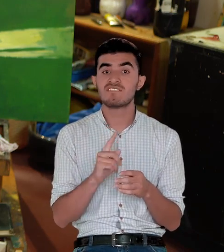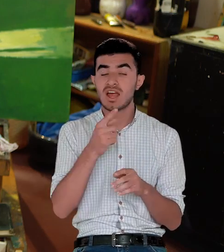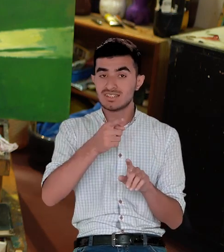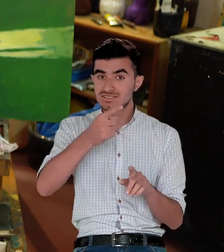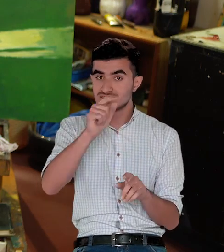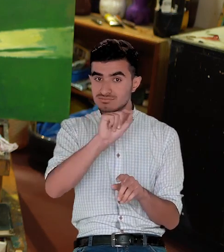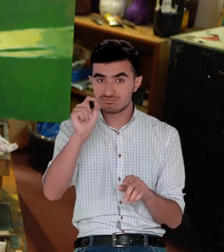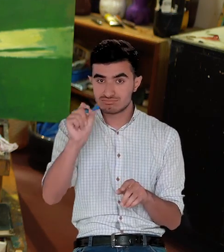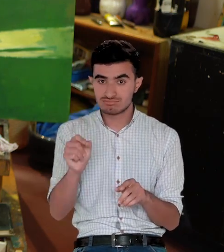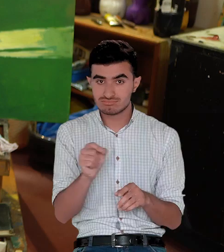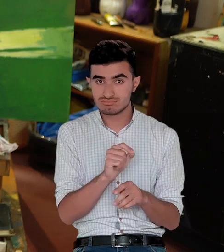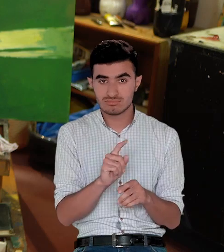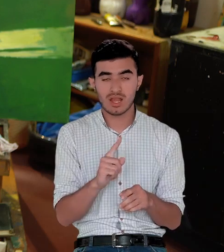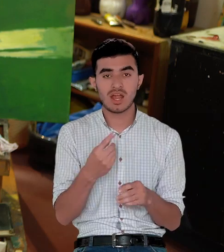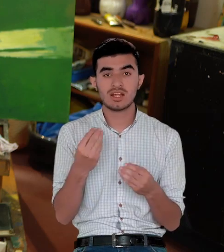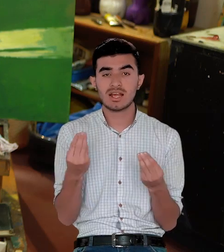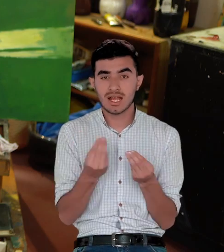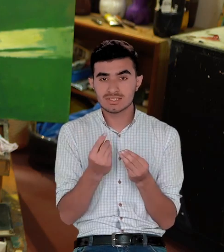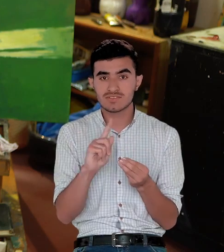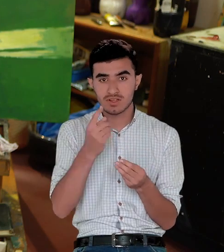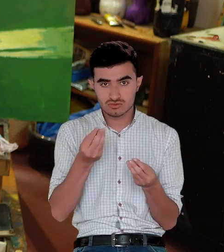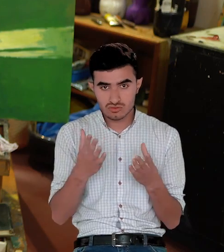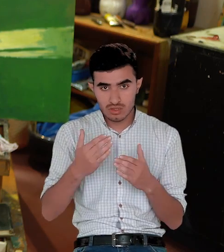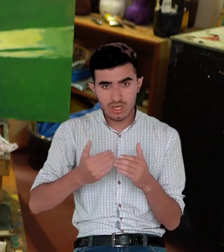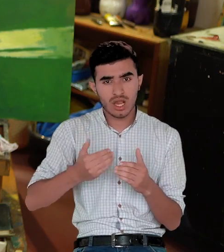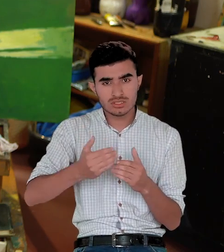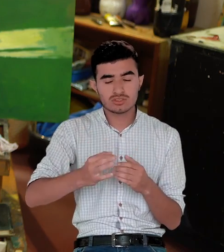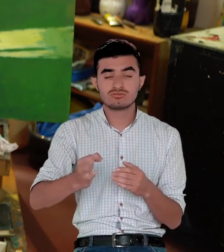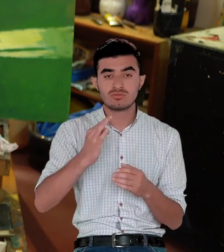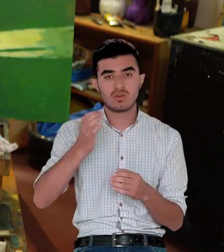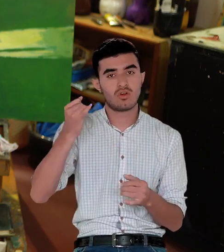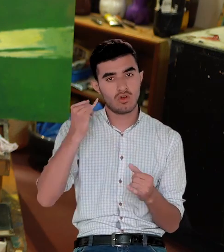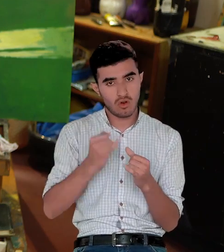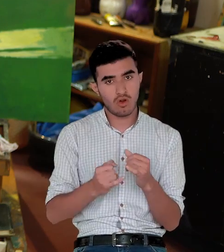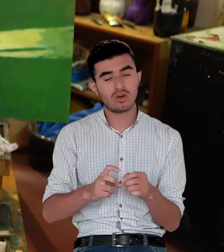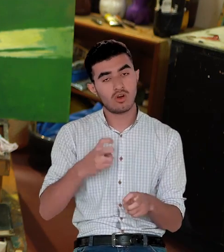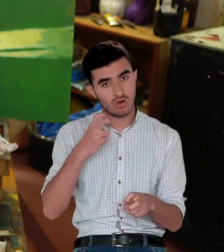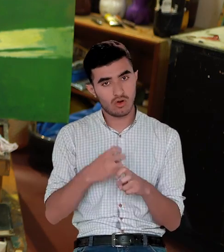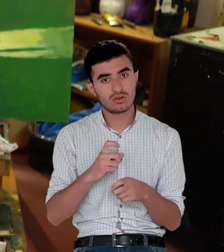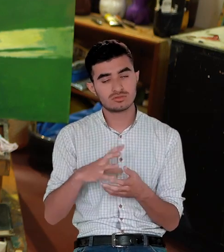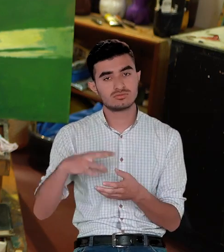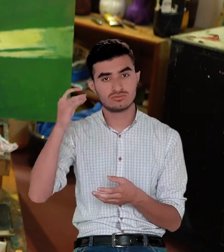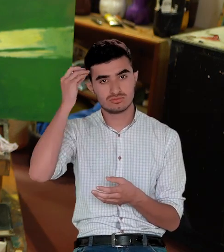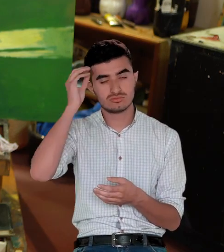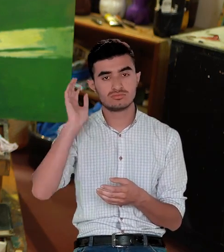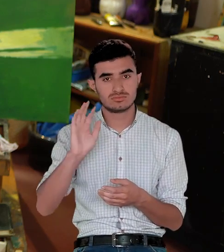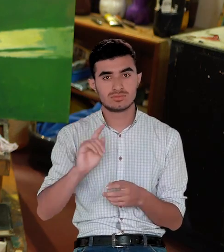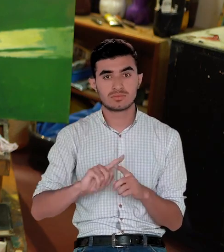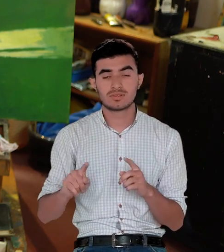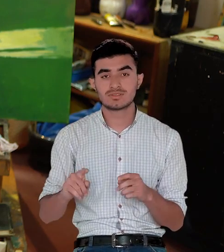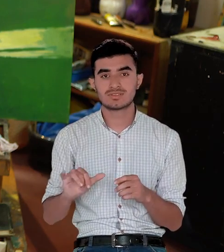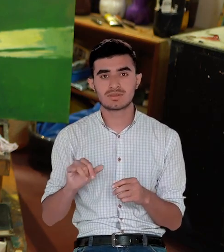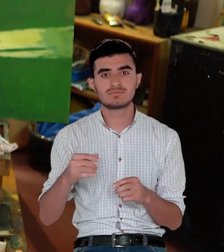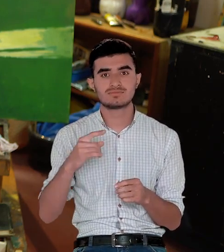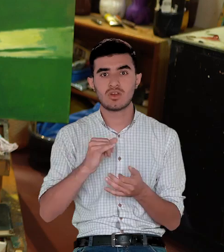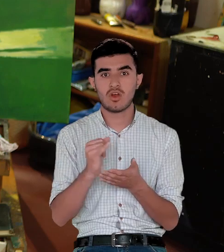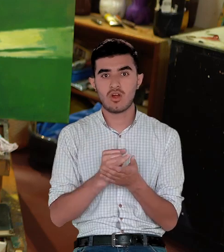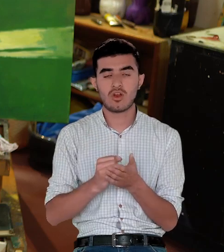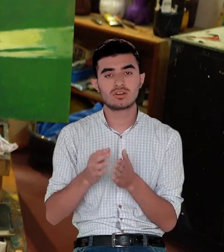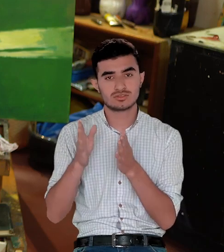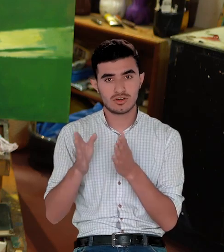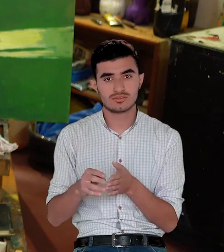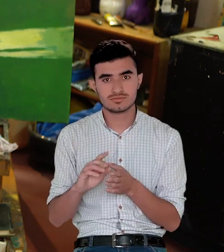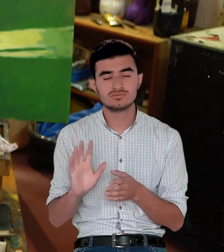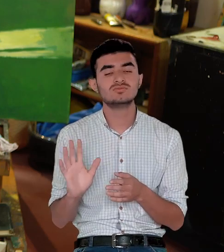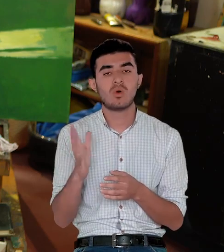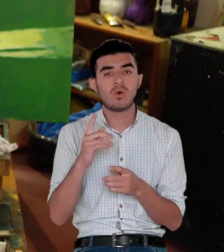کہتے ہیں جی اسٹل لائف ہم نے نہیں کرنی, ہمیں سیدھا لائف پہ چلے جائیں, لیکن وہ نہیں ہو سکتا جب تک وہ اسٹل لائف. کیونکہ